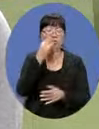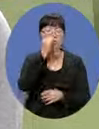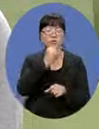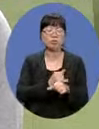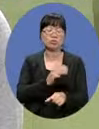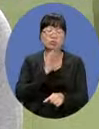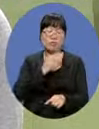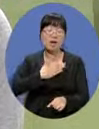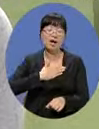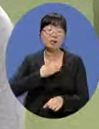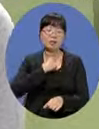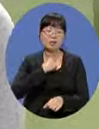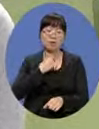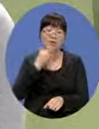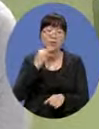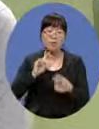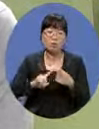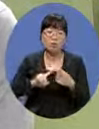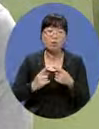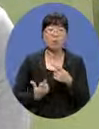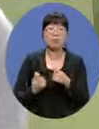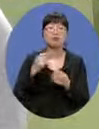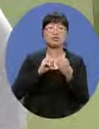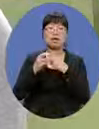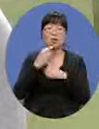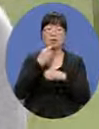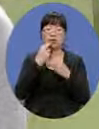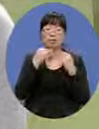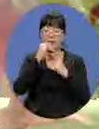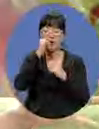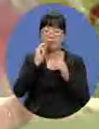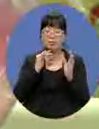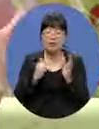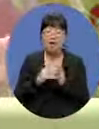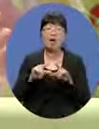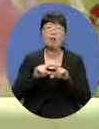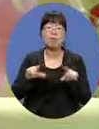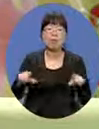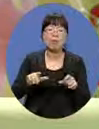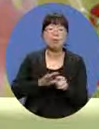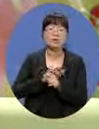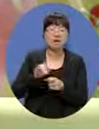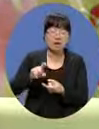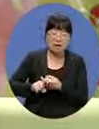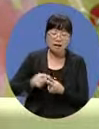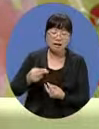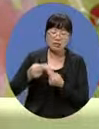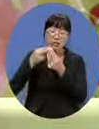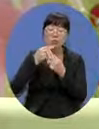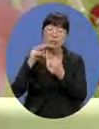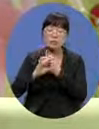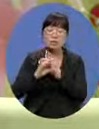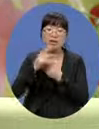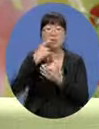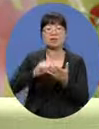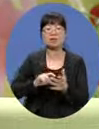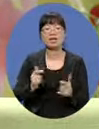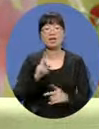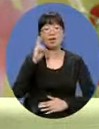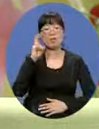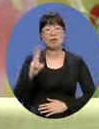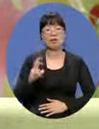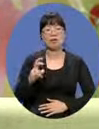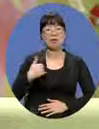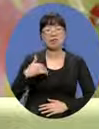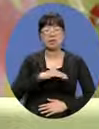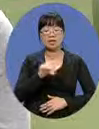정말 알고 싶어. 물론 아이가 바로 대답하지 않는 경우도 많아요. 진짜 평소에 굉장히 애정을 돈독하게 갖춰놓지 않으면 쉽지 않은 일인 것 같아요. 그렇죠. 같기도 우리가